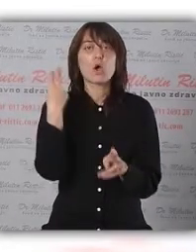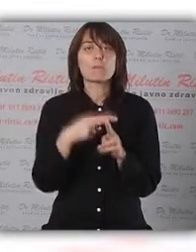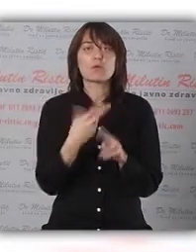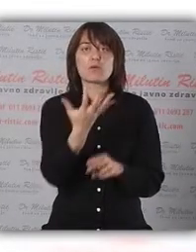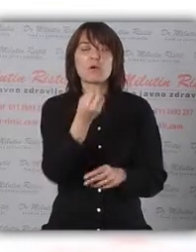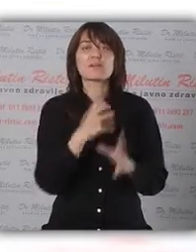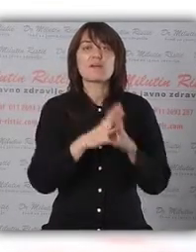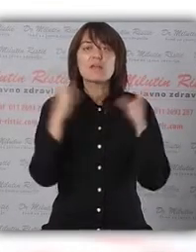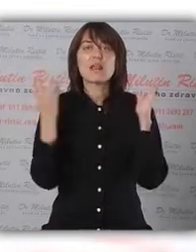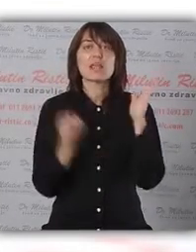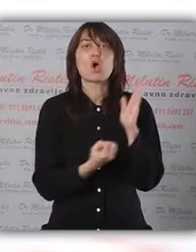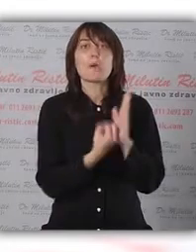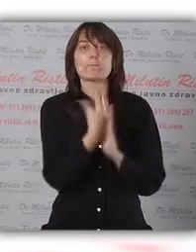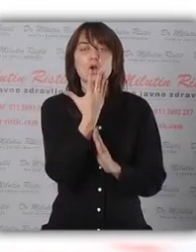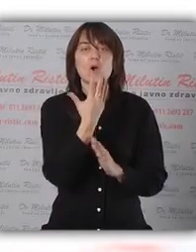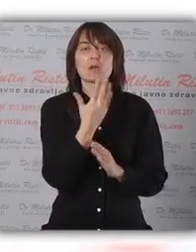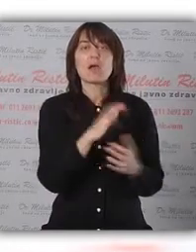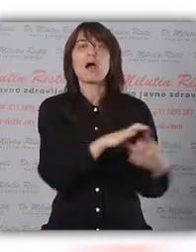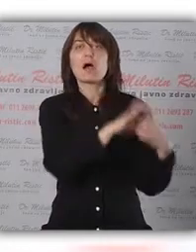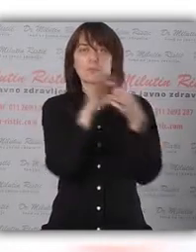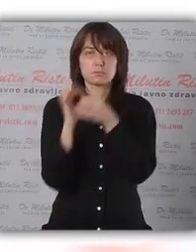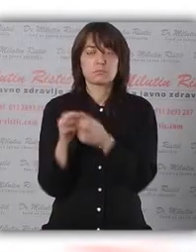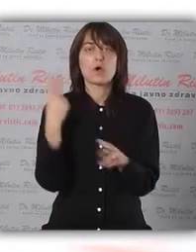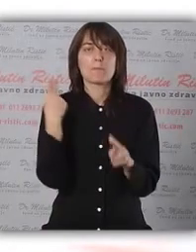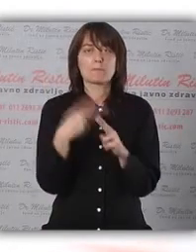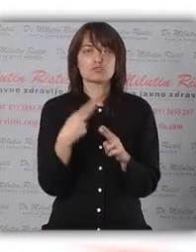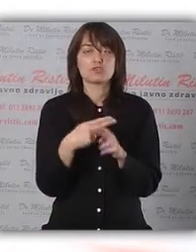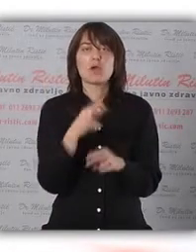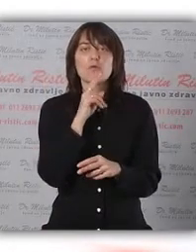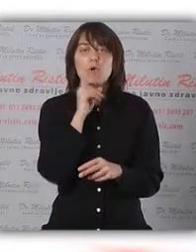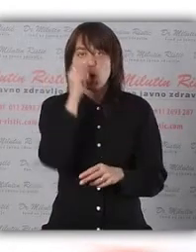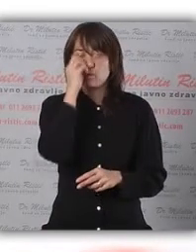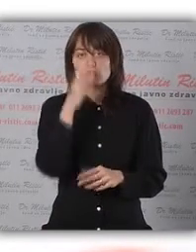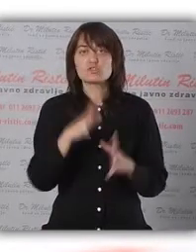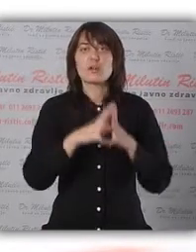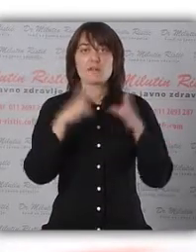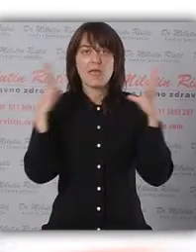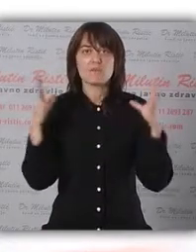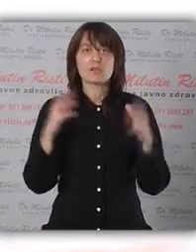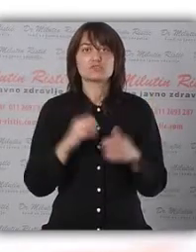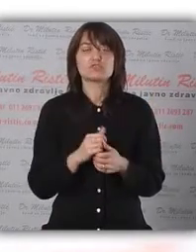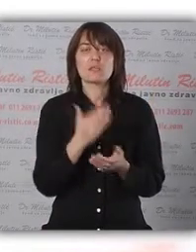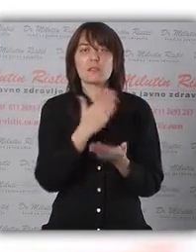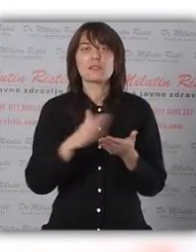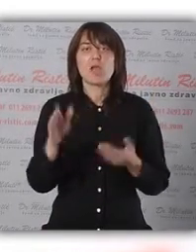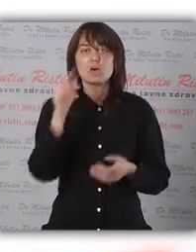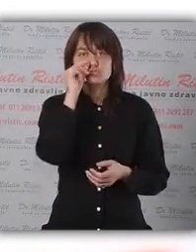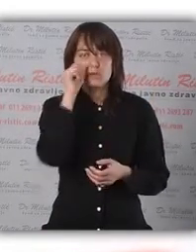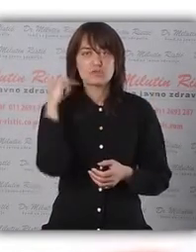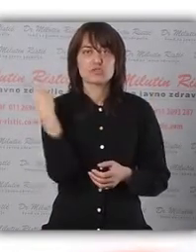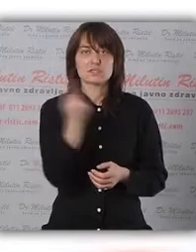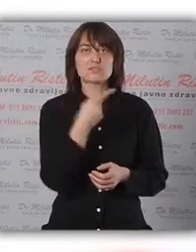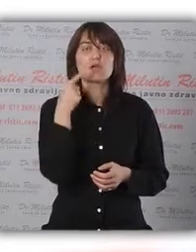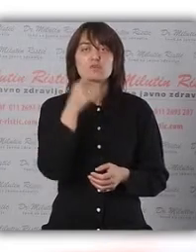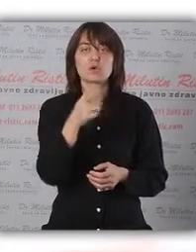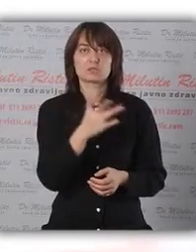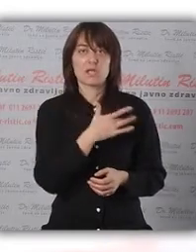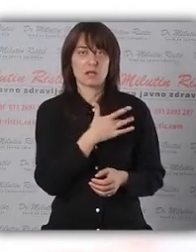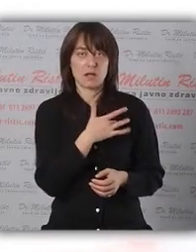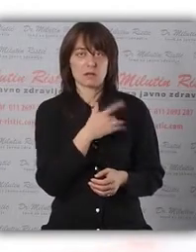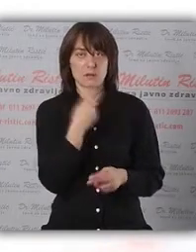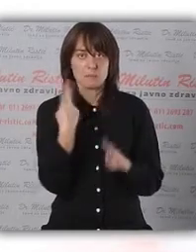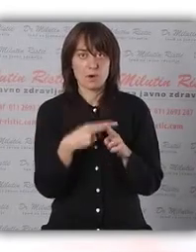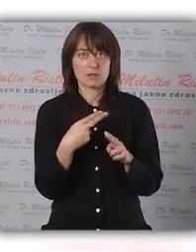visok faktor rizika za oboljevanje od velikog broja hroničnih oboljenja koje ugrožavaju najveći deo